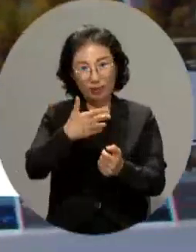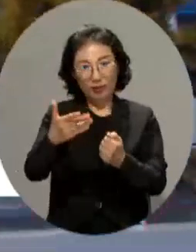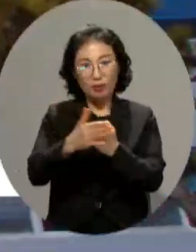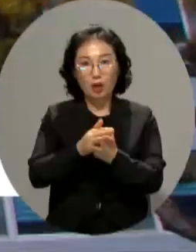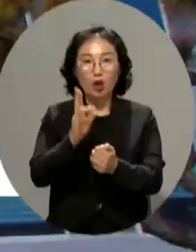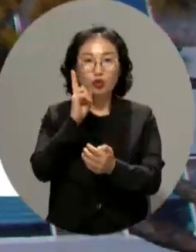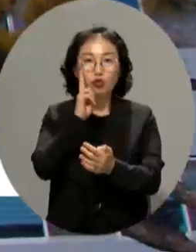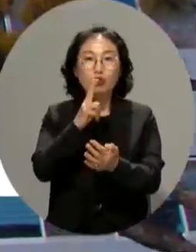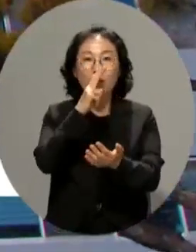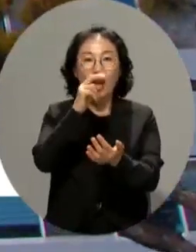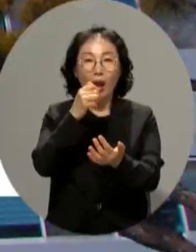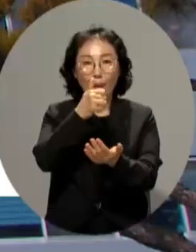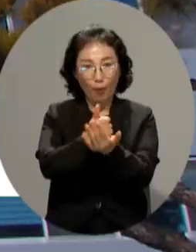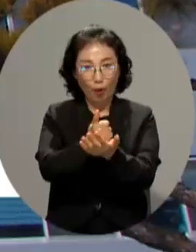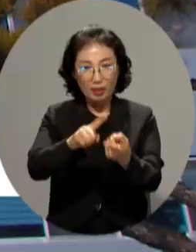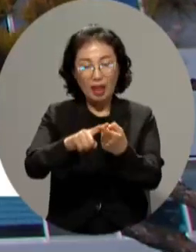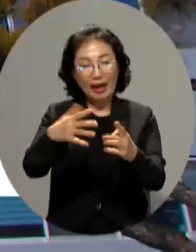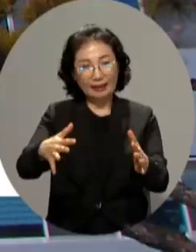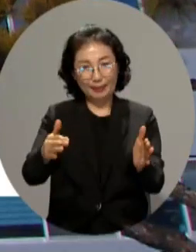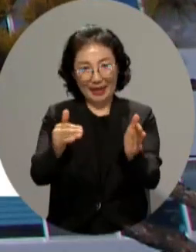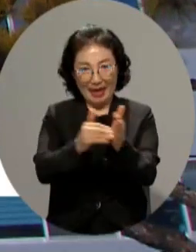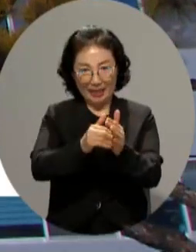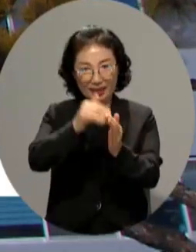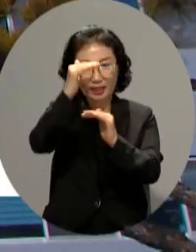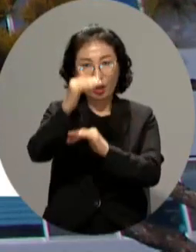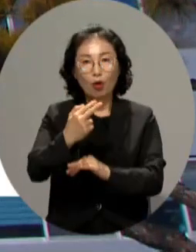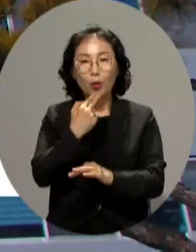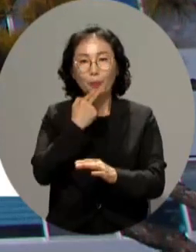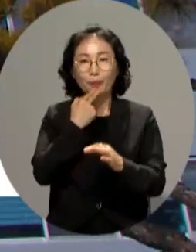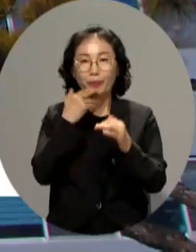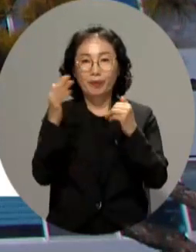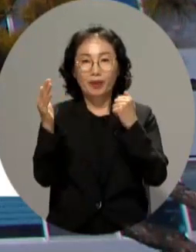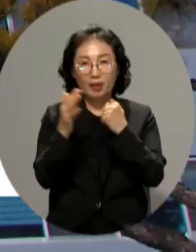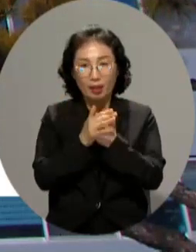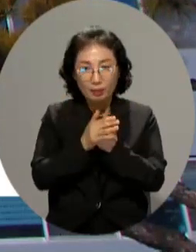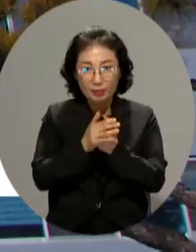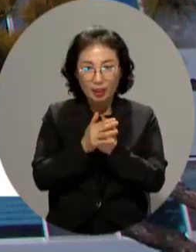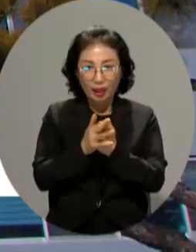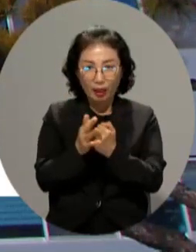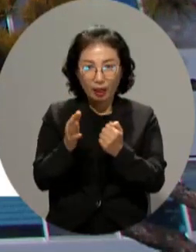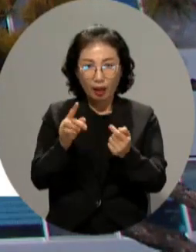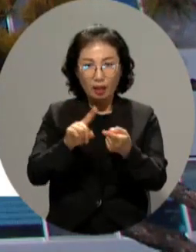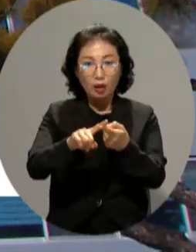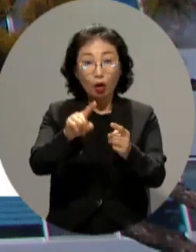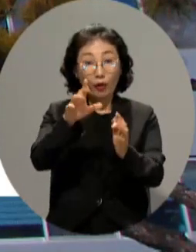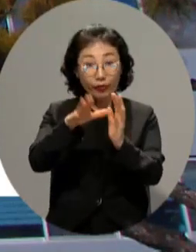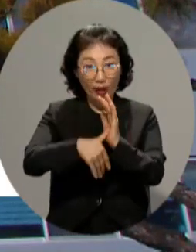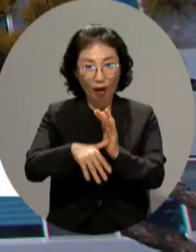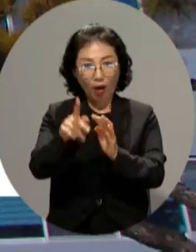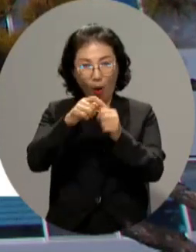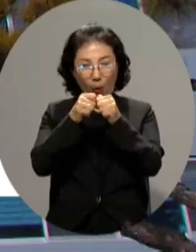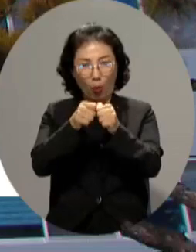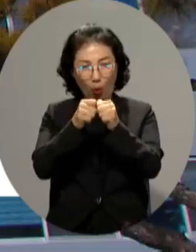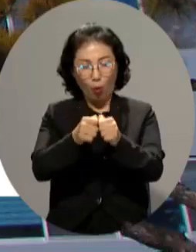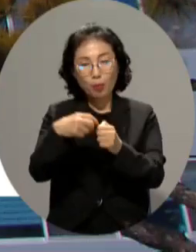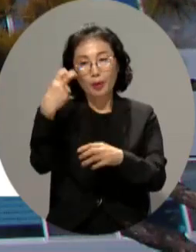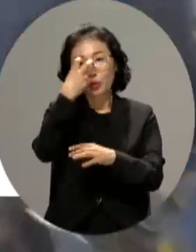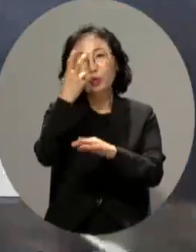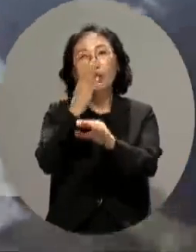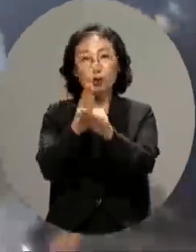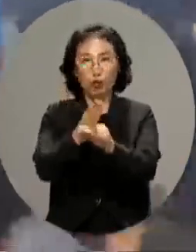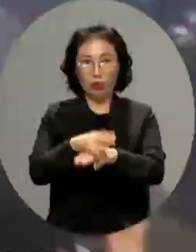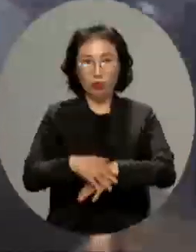없고 하다 보니 네. 계속 안 돼버린다든지 그런 경우가 발생할 가능성을 최소화하기 위해서 지금 꼼꼼하게 수사하고 있는